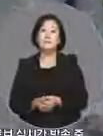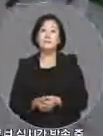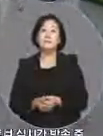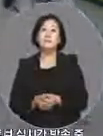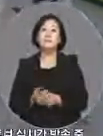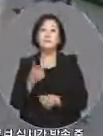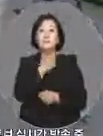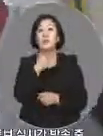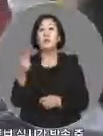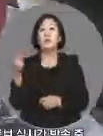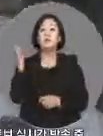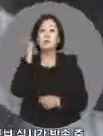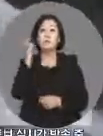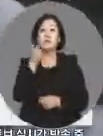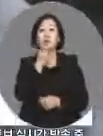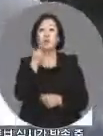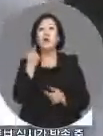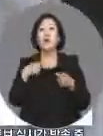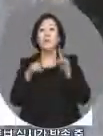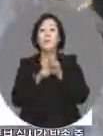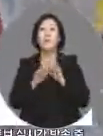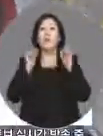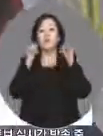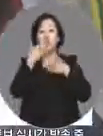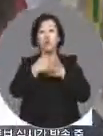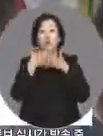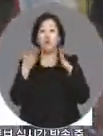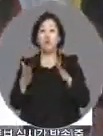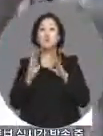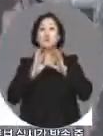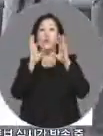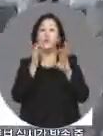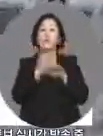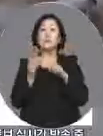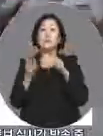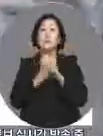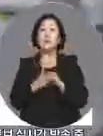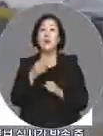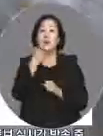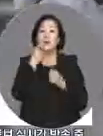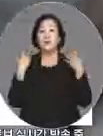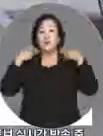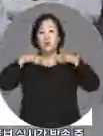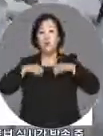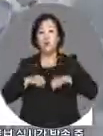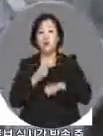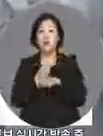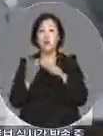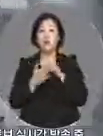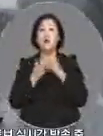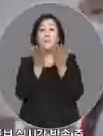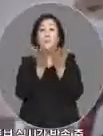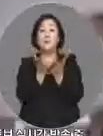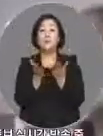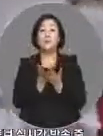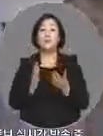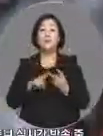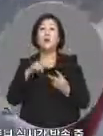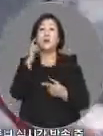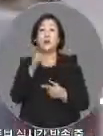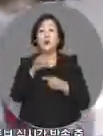우렁찬 기합 소리가 체육관에 울려 퍼집니다. 하얀 도복을 입은 초등학생들이 구령에 맞춰 힘찬 발차기를